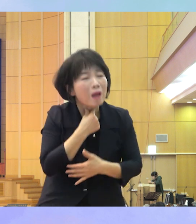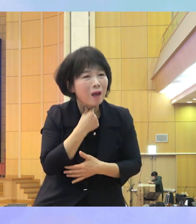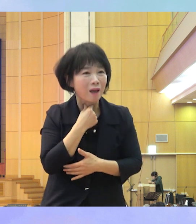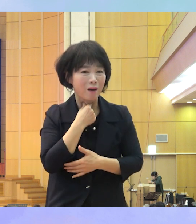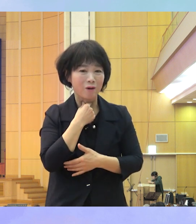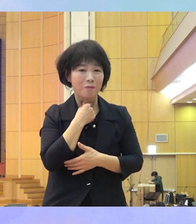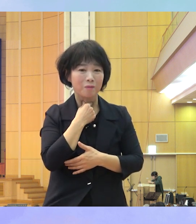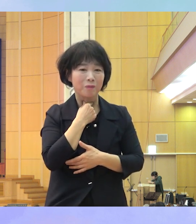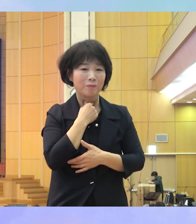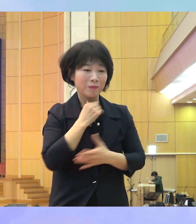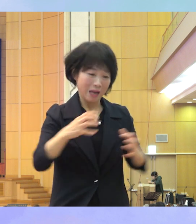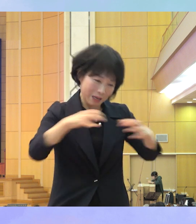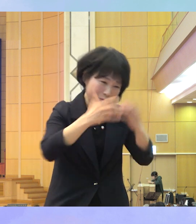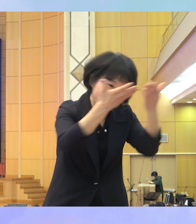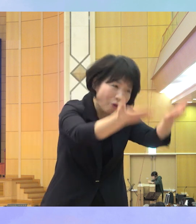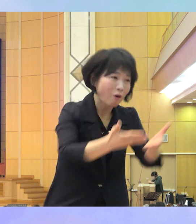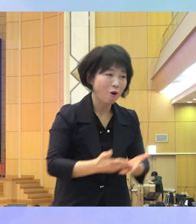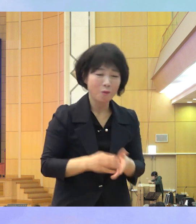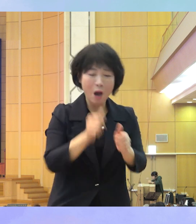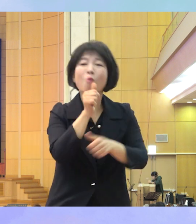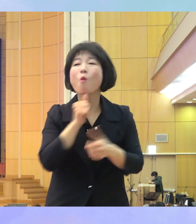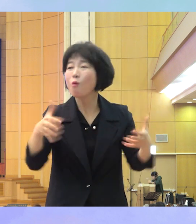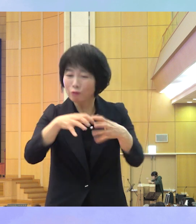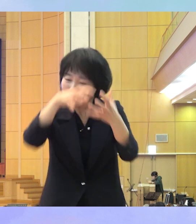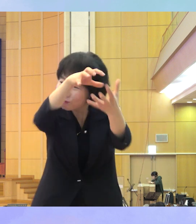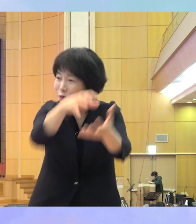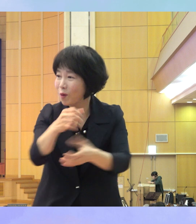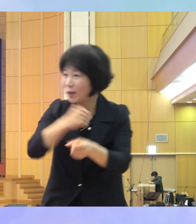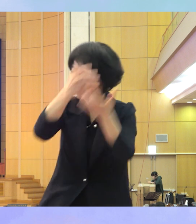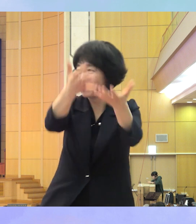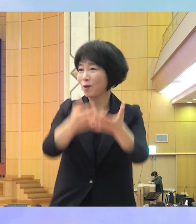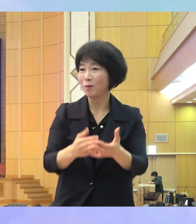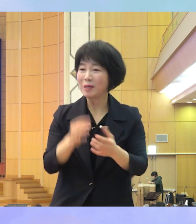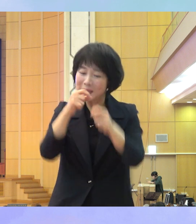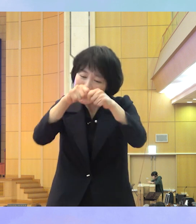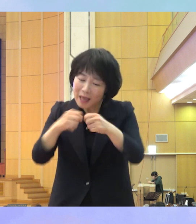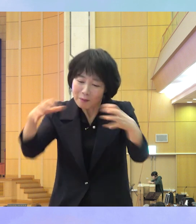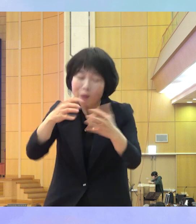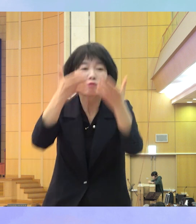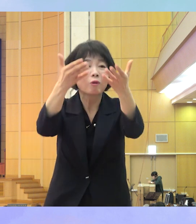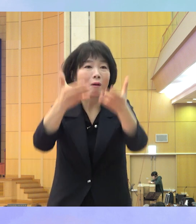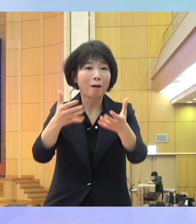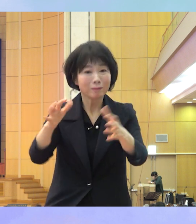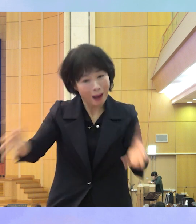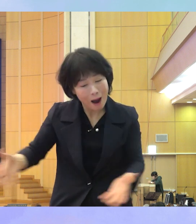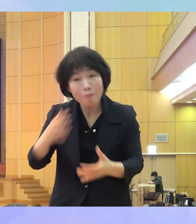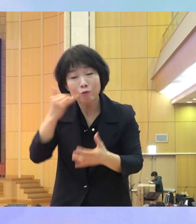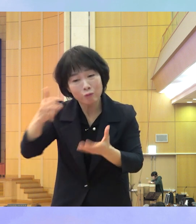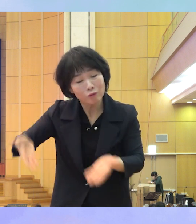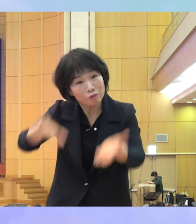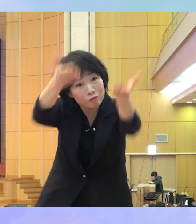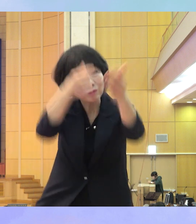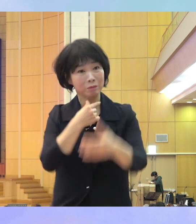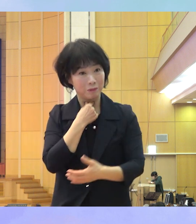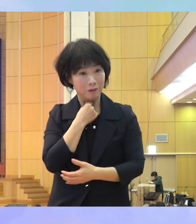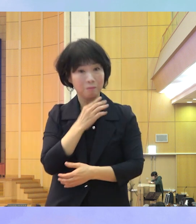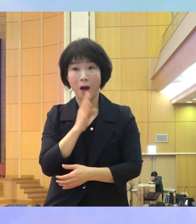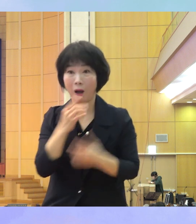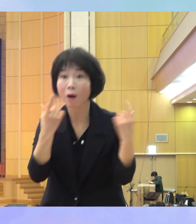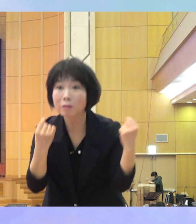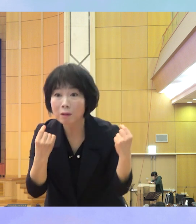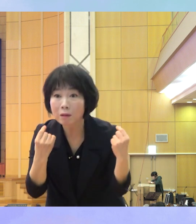싸. 어머니 이제 됐어요. 그래서 자꾸만 줘. 이게 누구의 마음이야? 부모님의 마음이요,